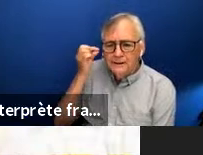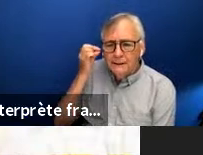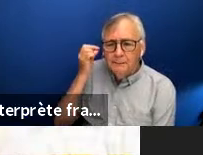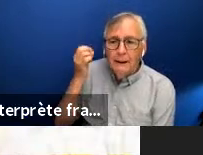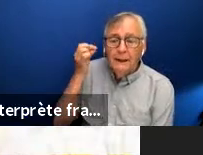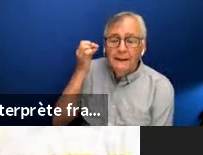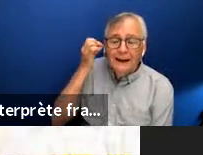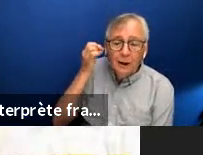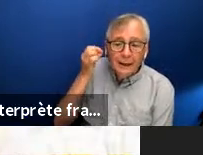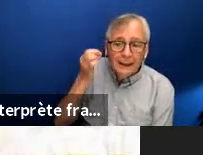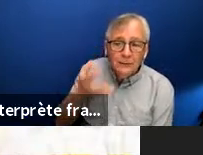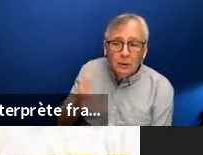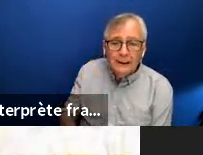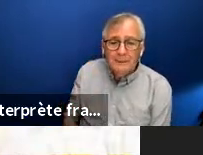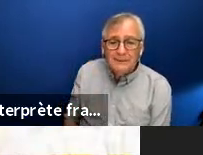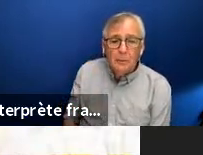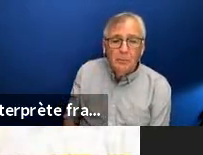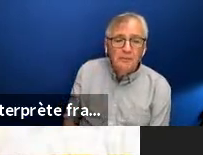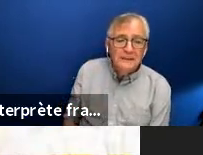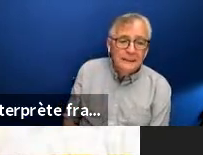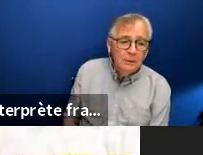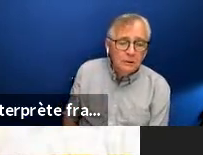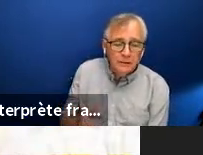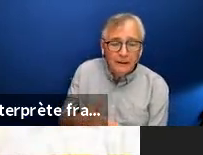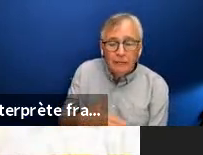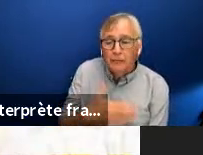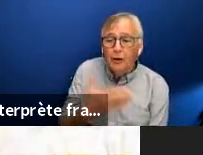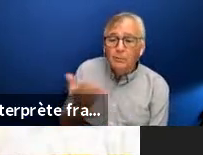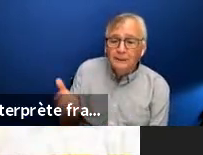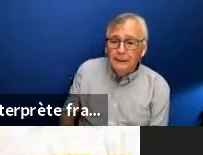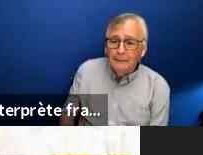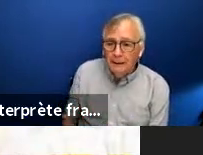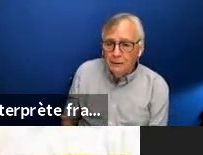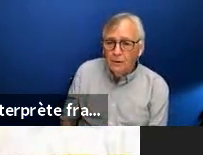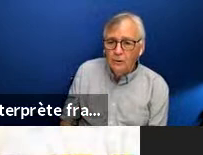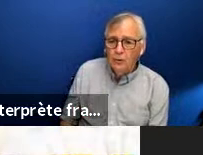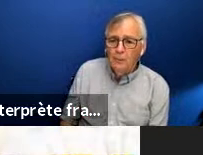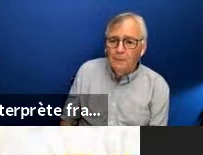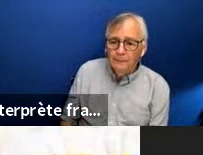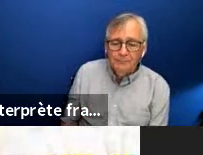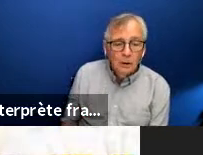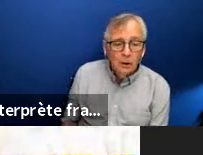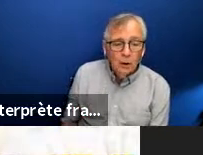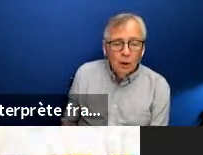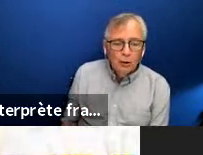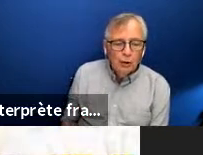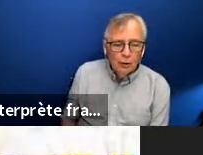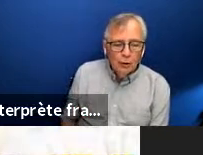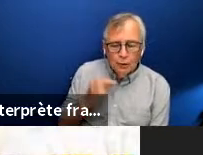de surdité, mais elle est dans l'oreille, donc elle n'est presque pas visible. Il y a différentes formes